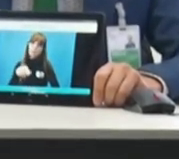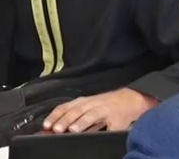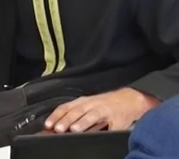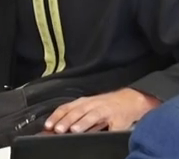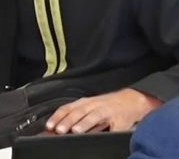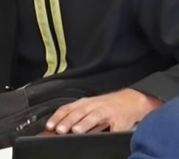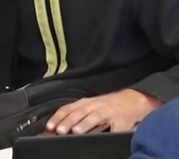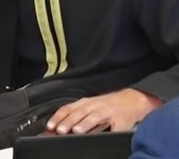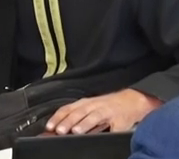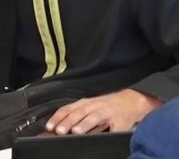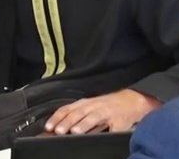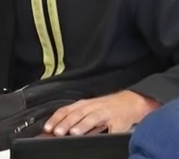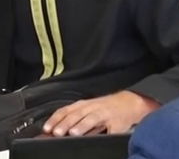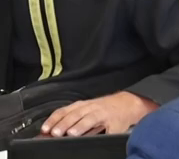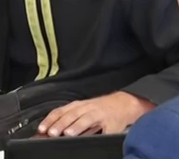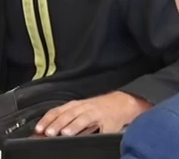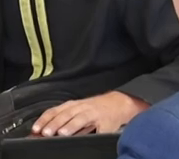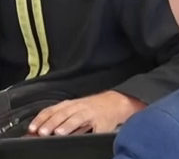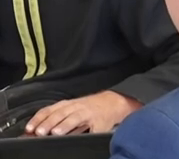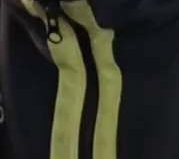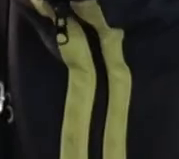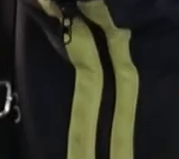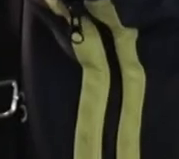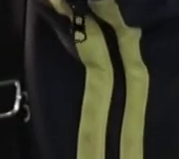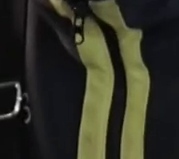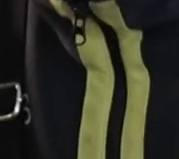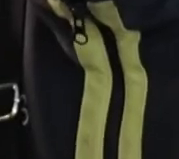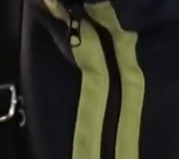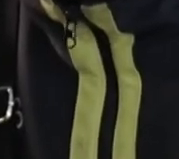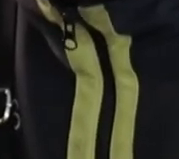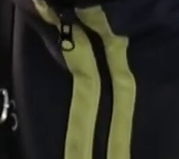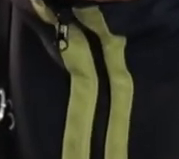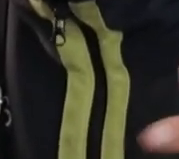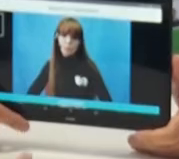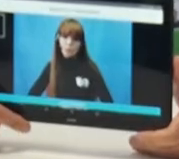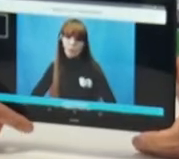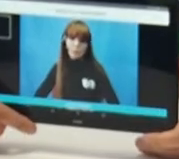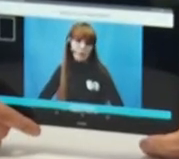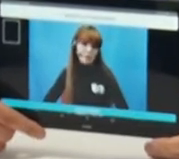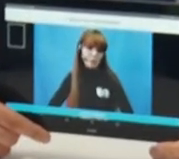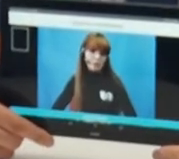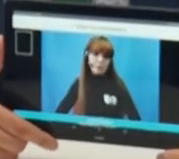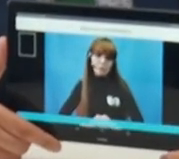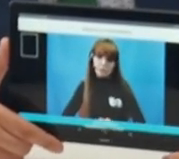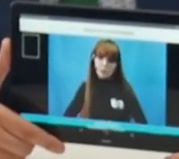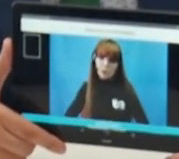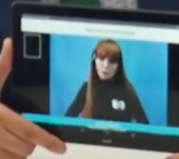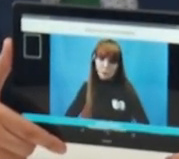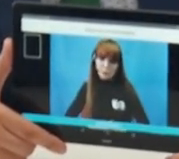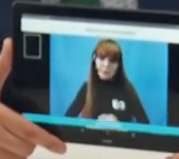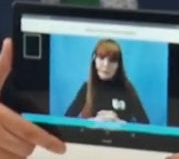Його планують тиражувати по всій Україні. Юлія Черкаська, Олександр Славний, Юрій Краснощок, Open News, телеканал «Відкритий».